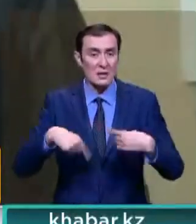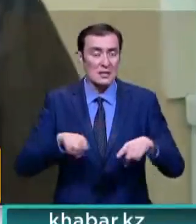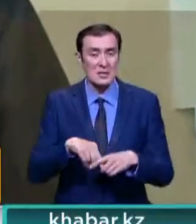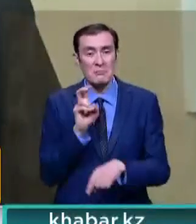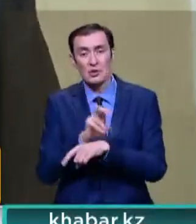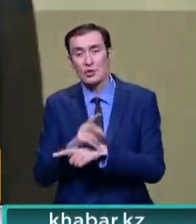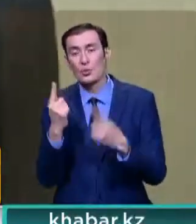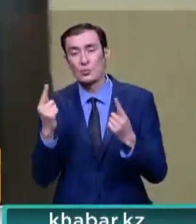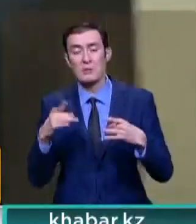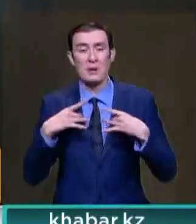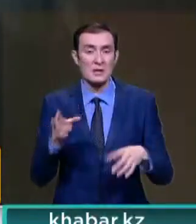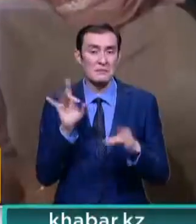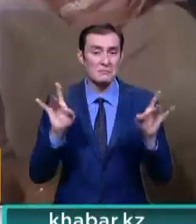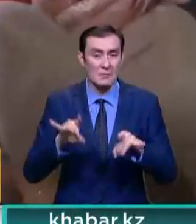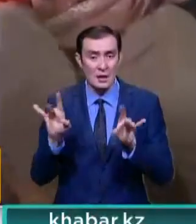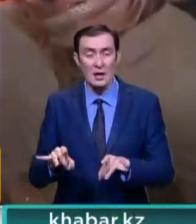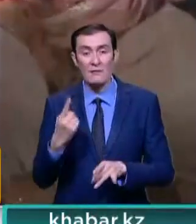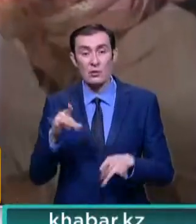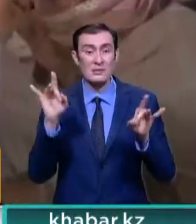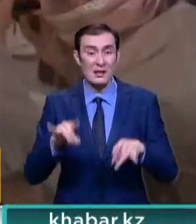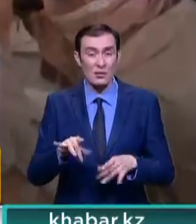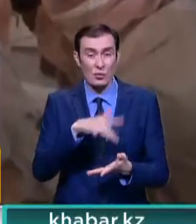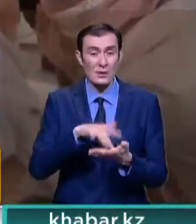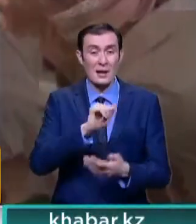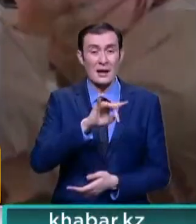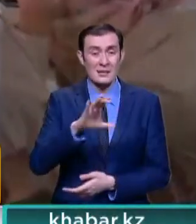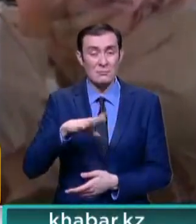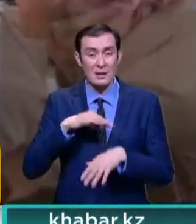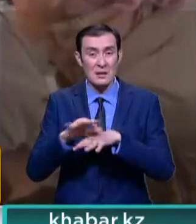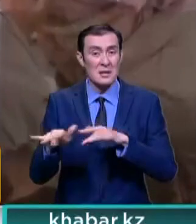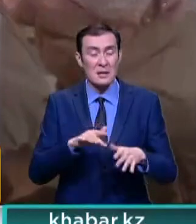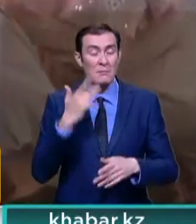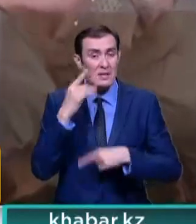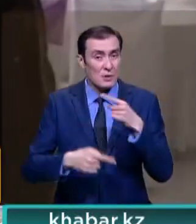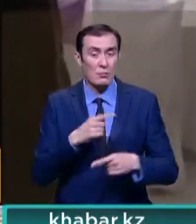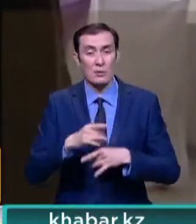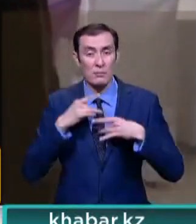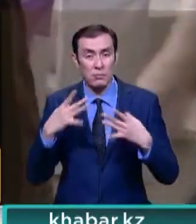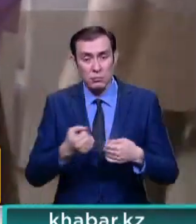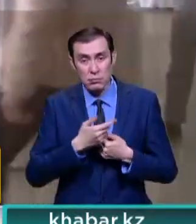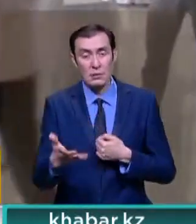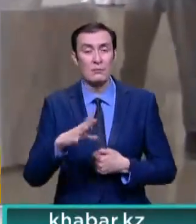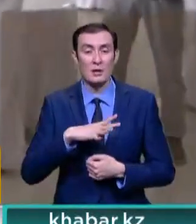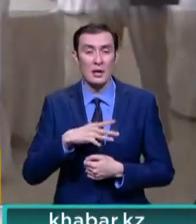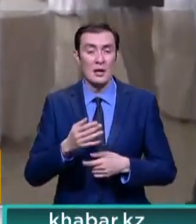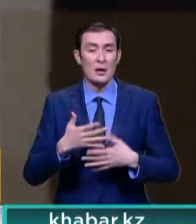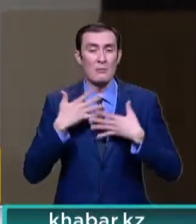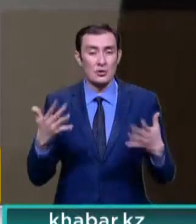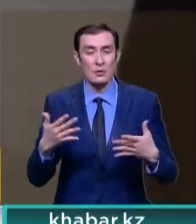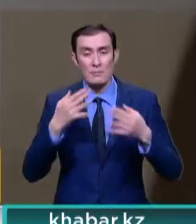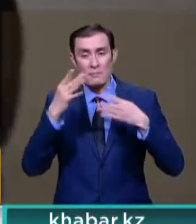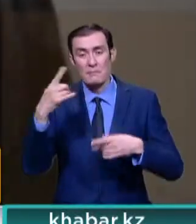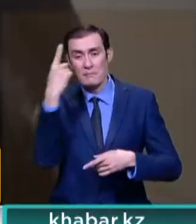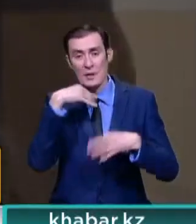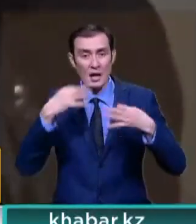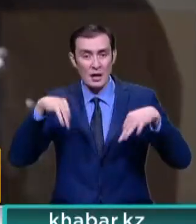организации и посещении крупных праздников. В одном из ресторанов Арыси банкеты проводили бесперебойно. Жители Келесского района пышный биташар устроили